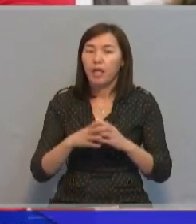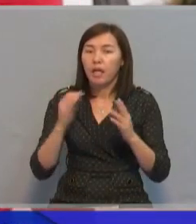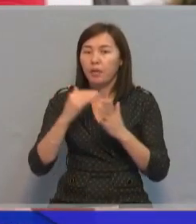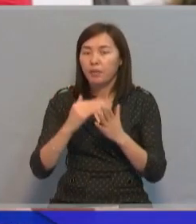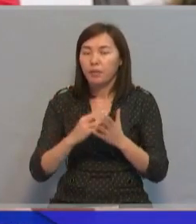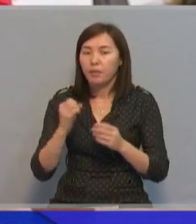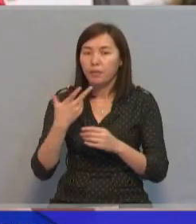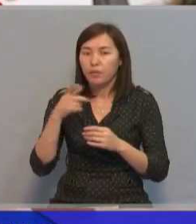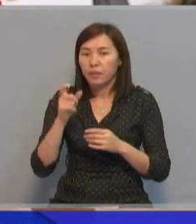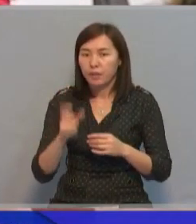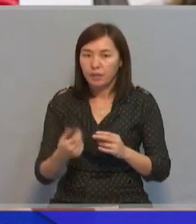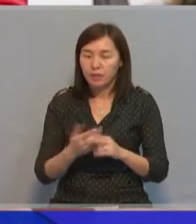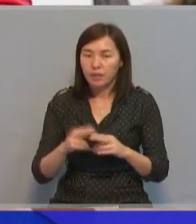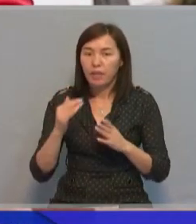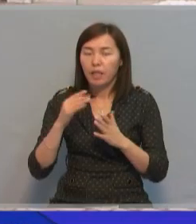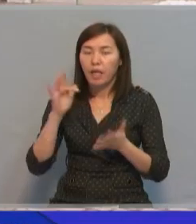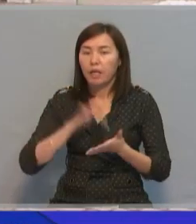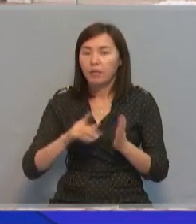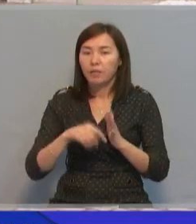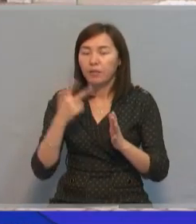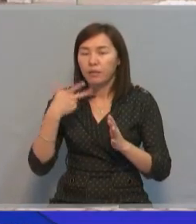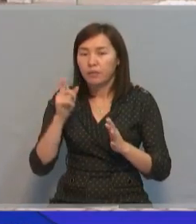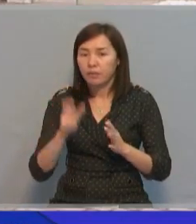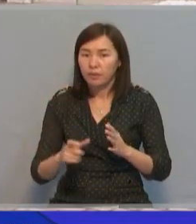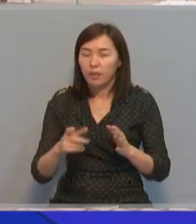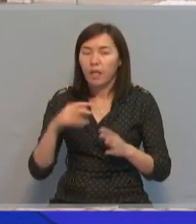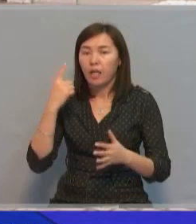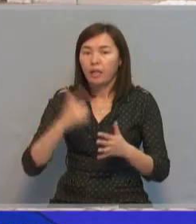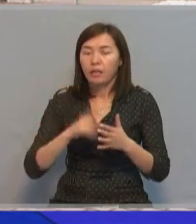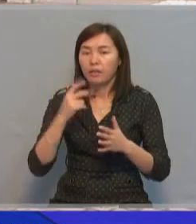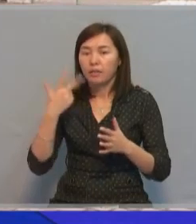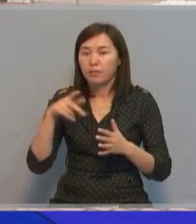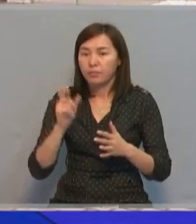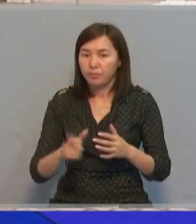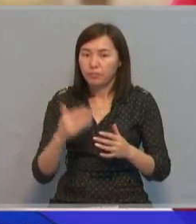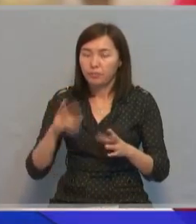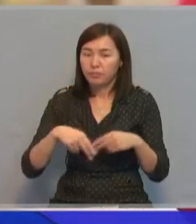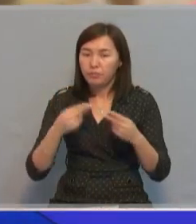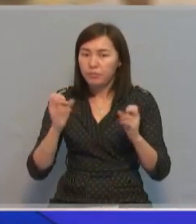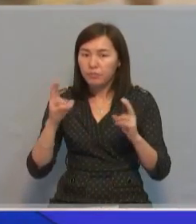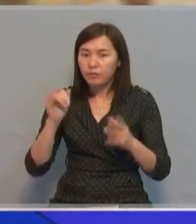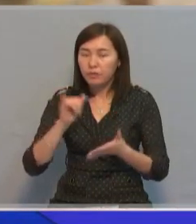списки 113 человек. Утверждено в городском маслихат 3 человека, доверенных лиц – 30 человек. Им выданы